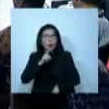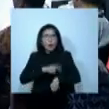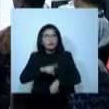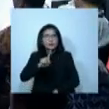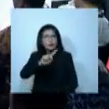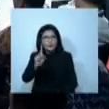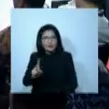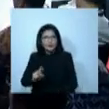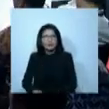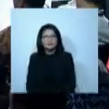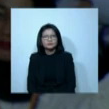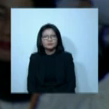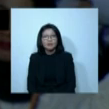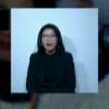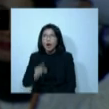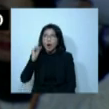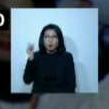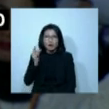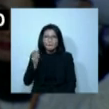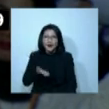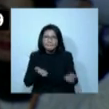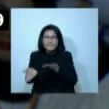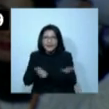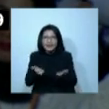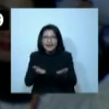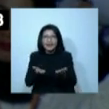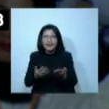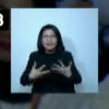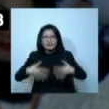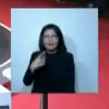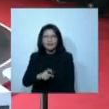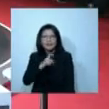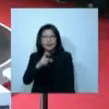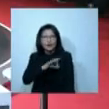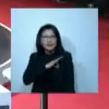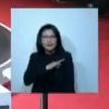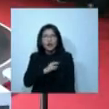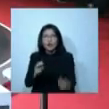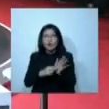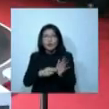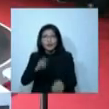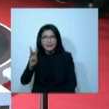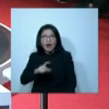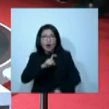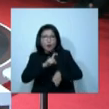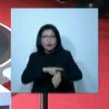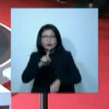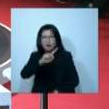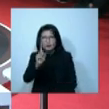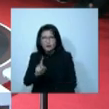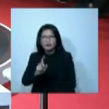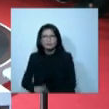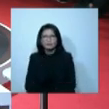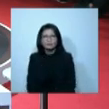prabo Subianto yang ditampilkan adalah potongan-potongan video di mana Pak Prabowo itu akan dikesankan sebagai sosok yang paling banyak